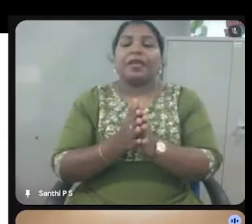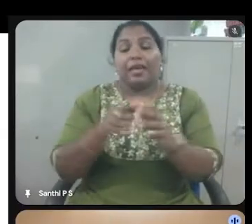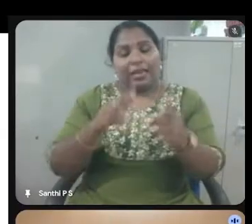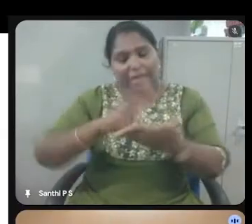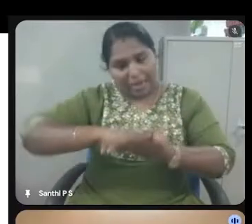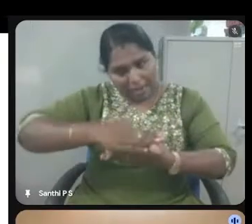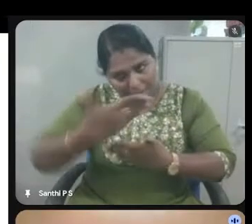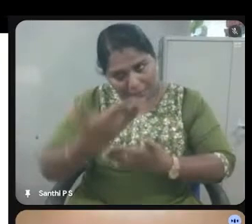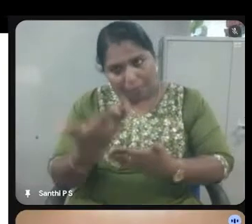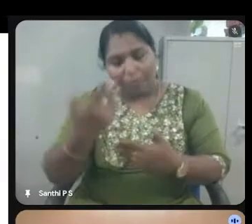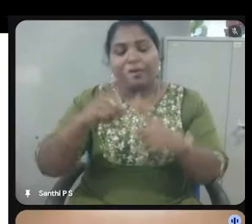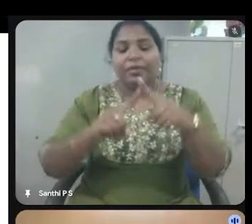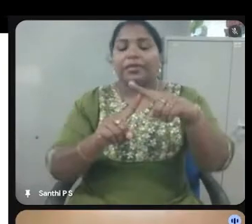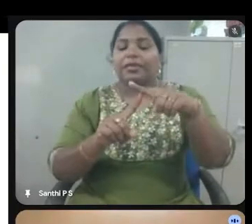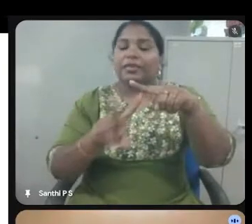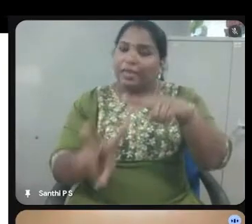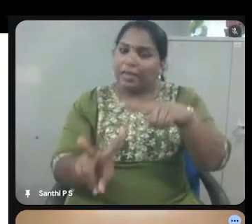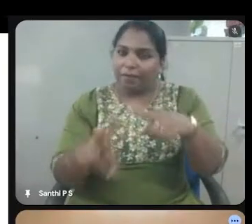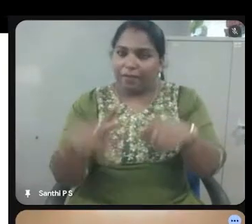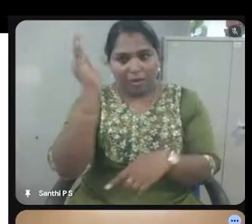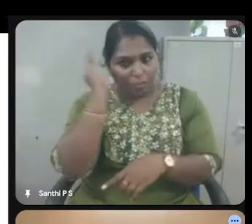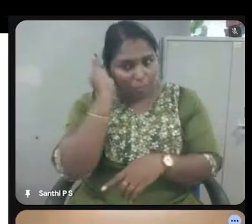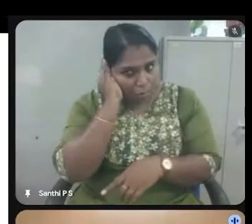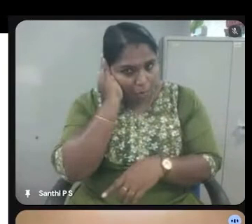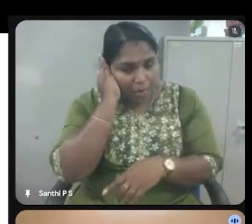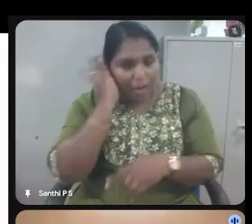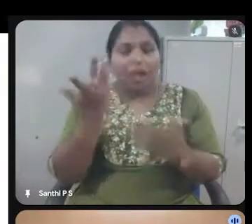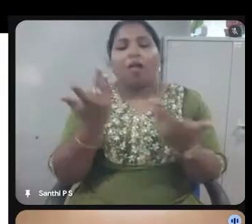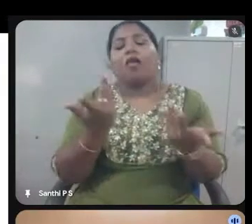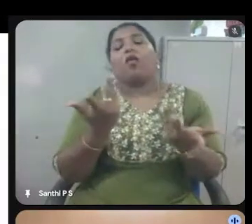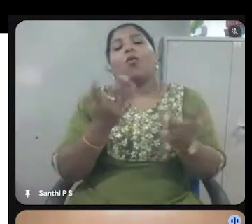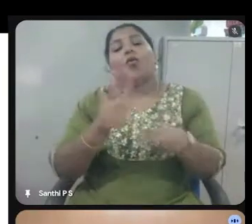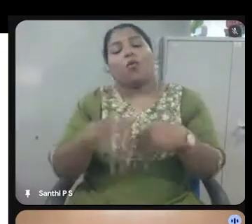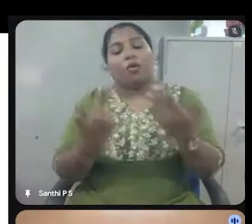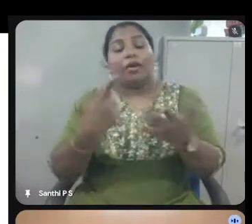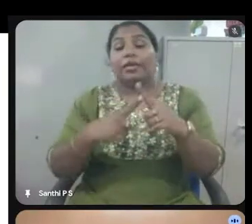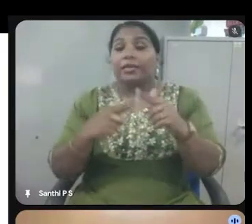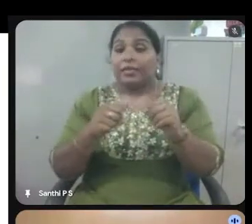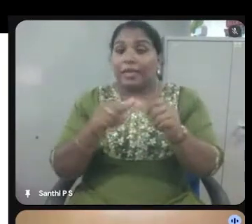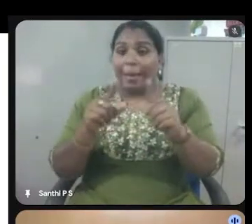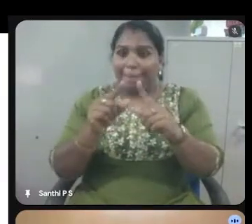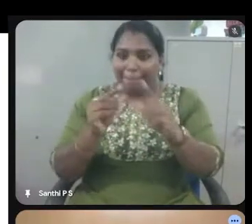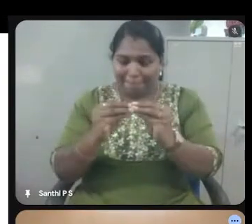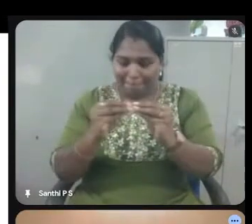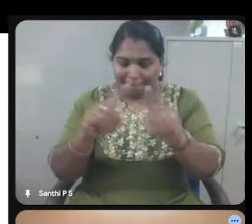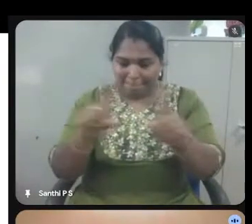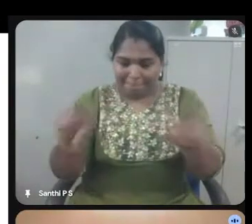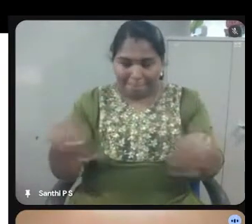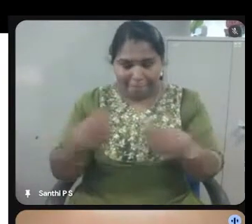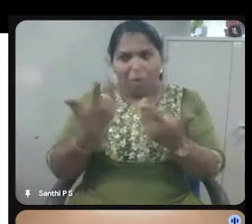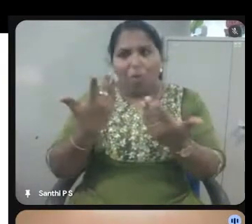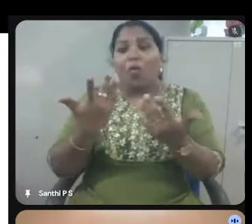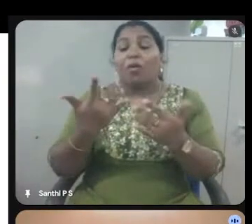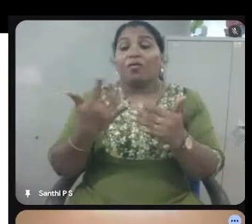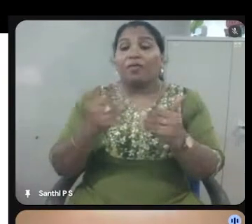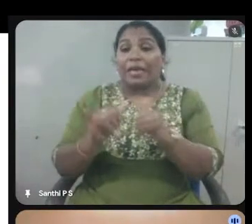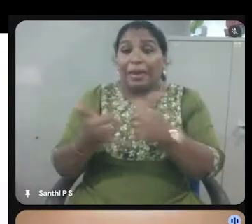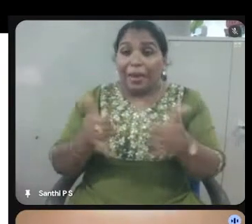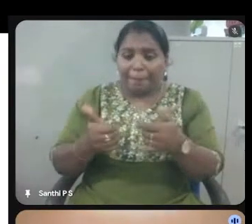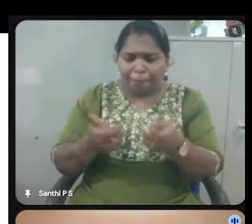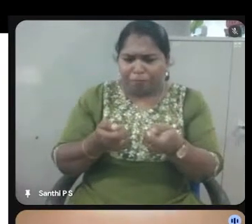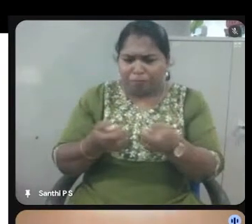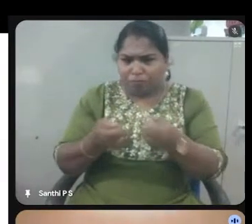ലാപ്ടോപ്പ് ആവാം, TV ആവാം, ഫോൺ ആവാം, ടാബ് ആവാം, അല്ലെങ്കിൽ വീഡിയോ ഗെയിം, ഇങ്ങനെ